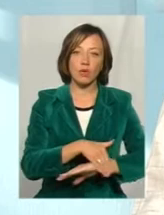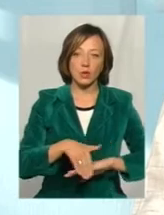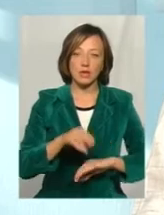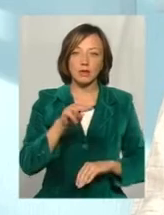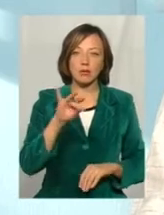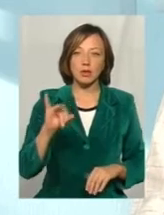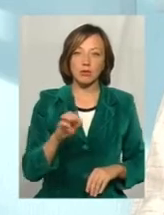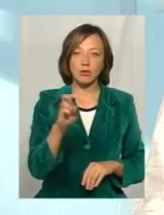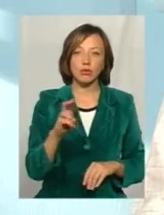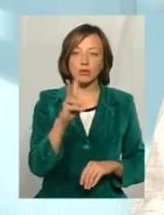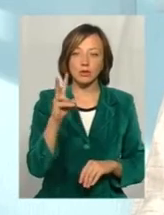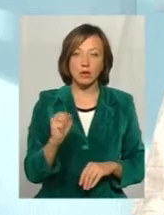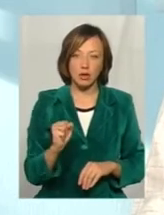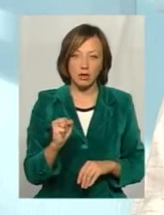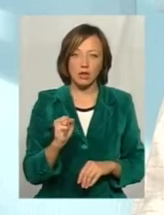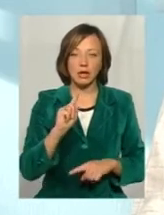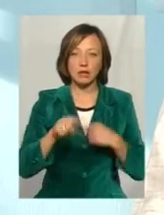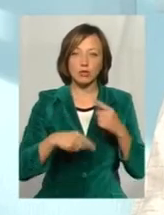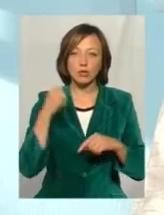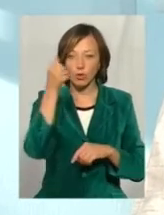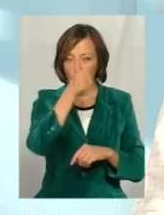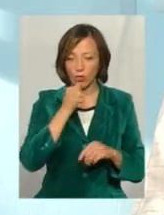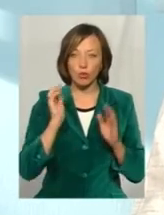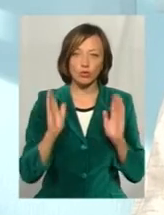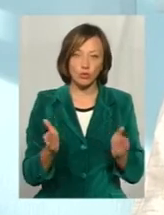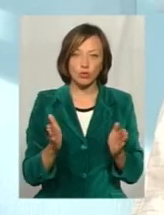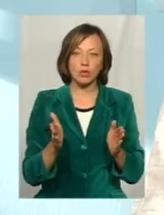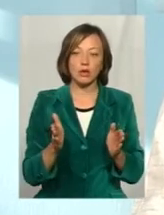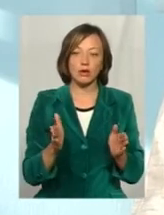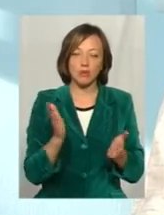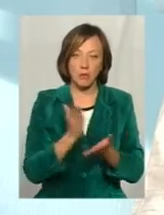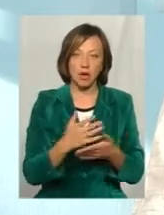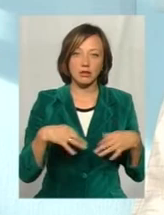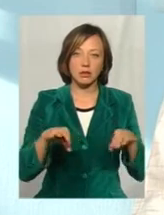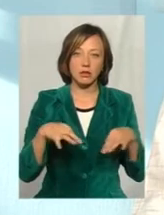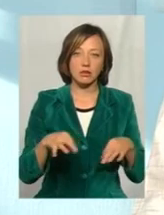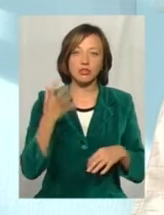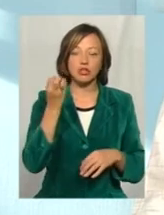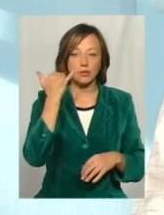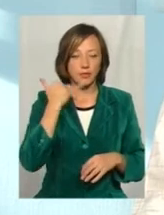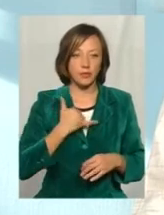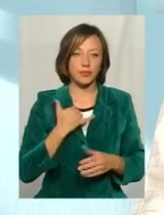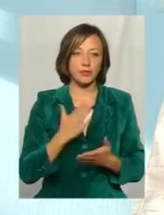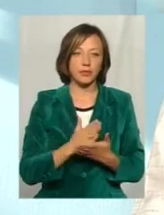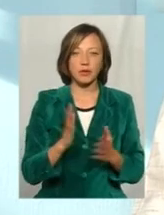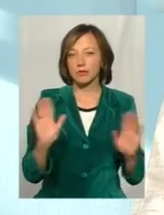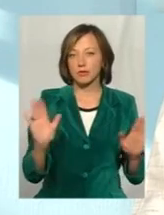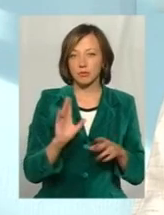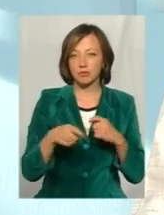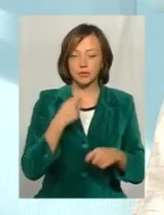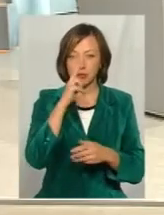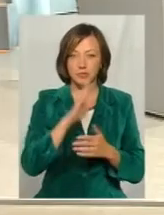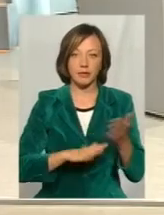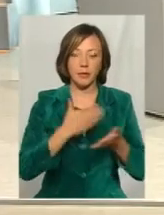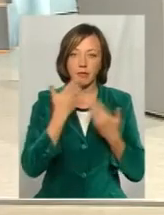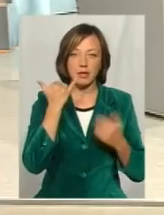з наступного року буде з транспортом. Ну, ще один дзвіночок. Вже немає дзвіночка,